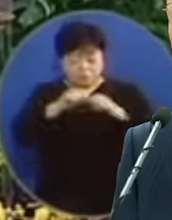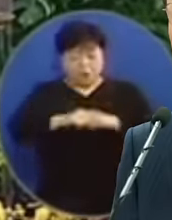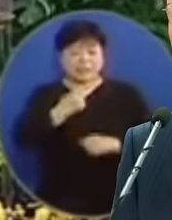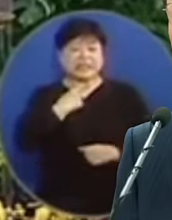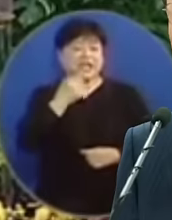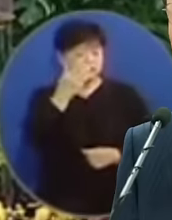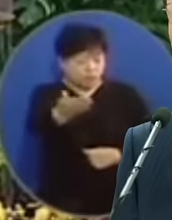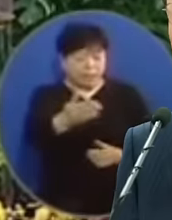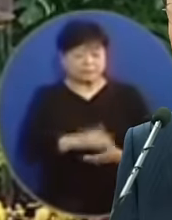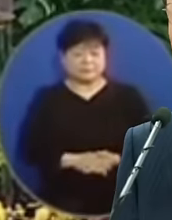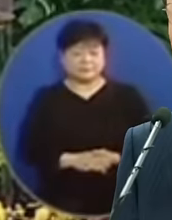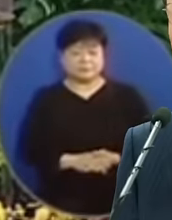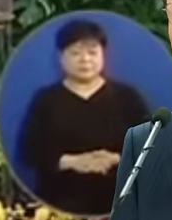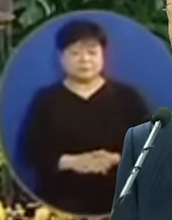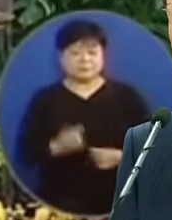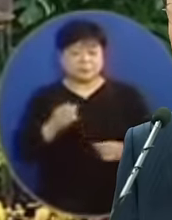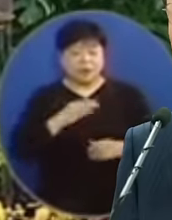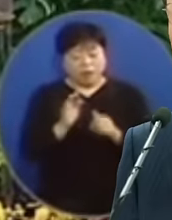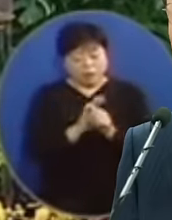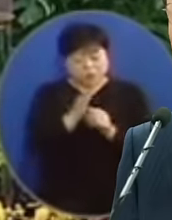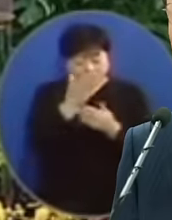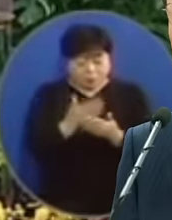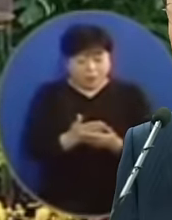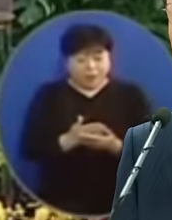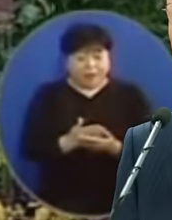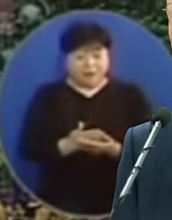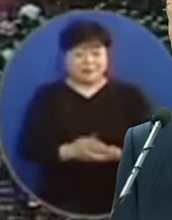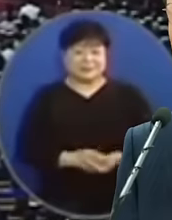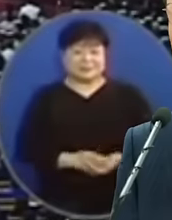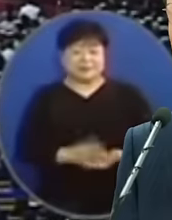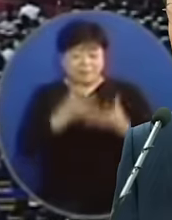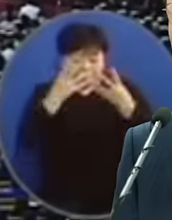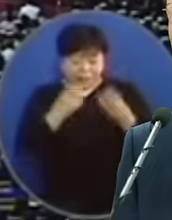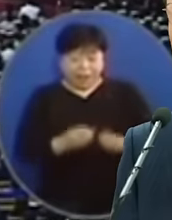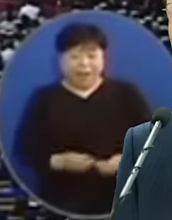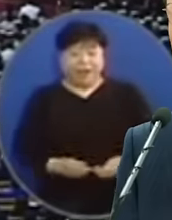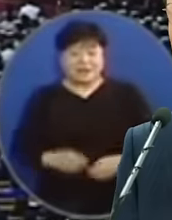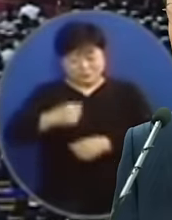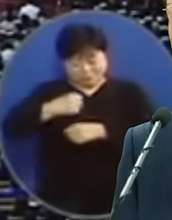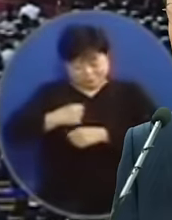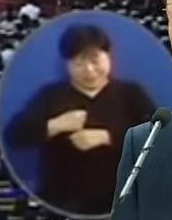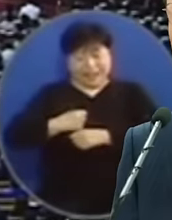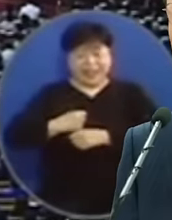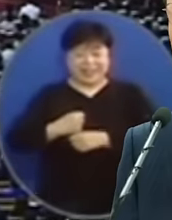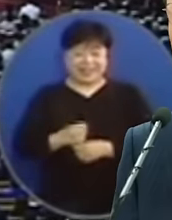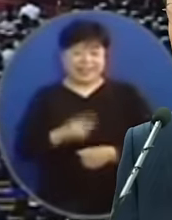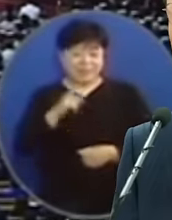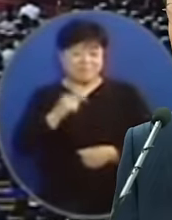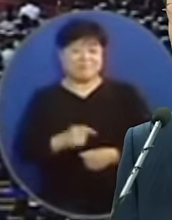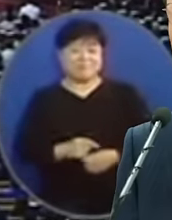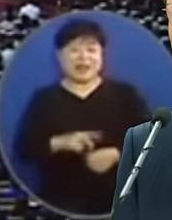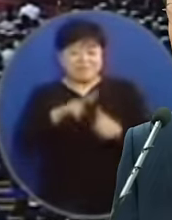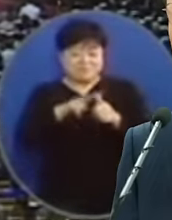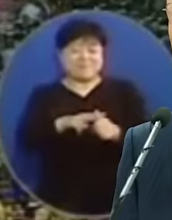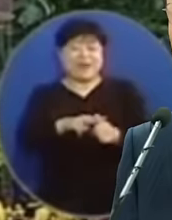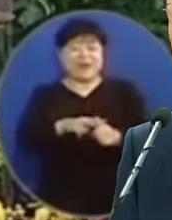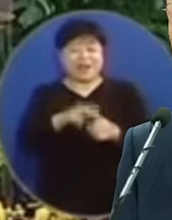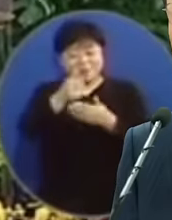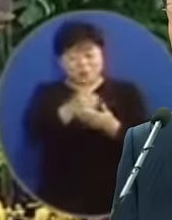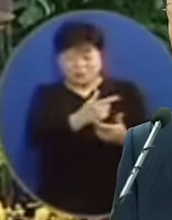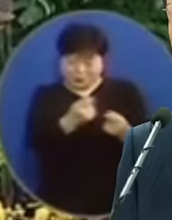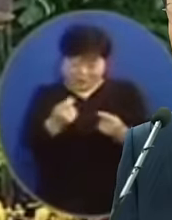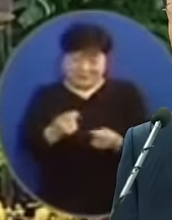것이라. 얼마나 큰 위로가 됩니까? 천군 만마를 모신 것까지 되지 않습니까? 제가 언제나 좋아해서